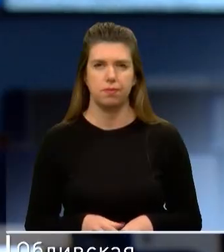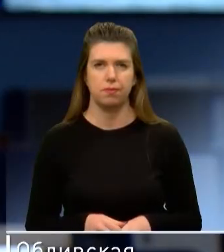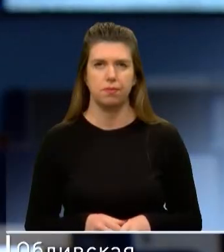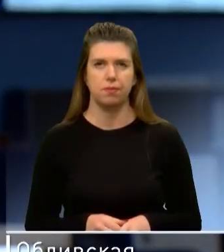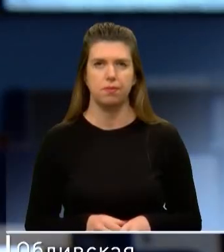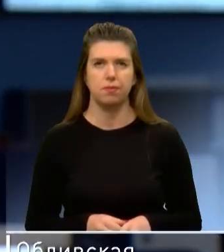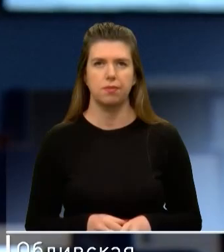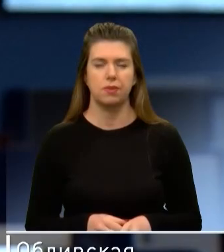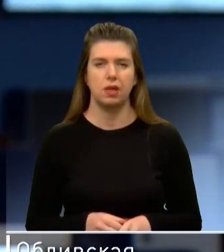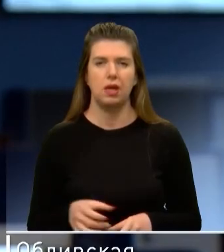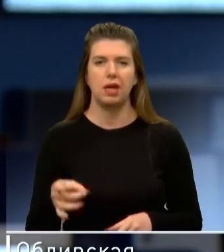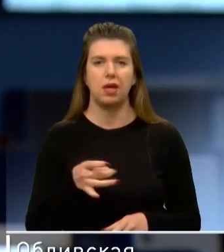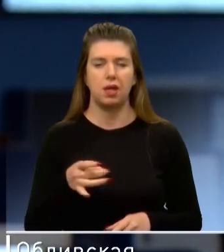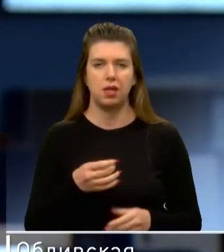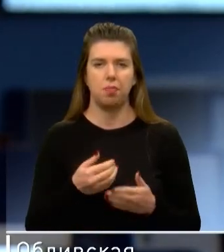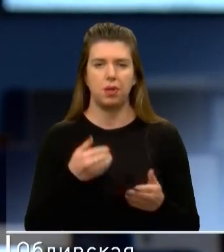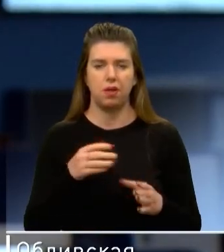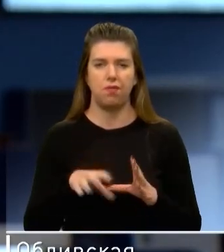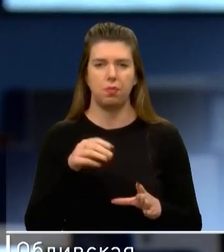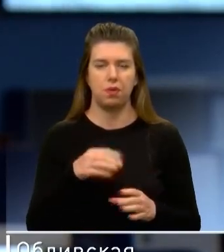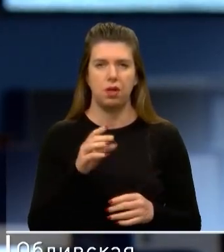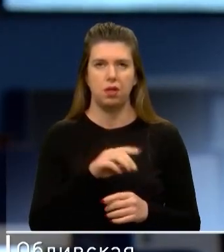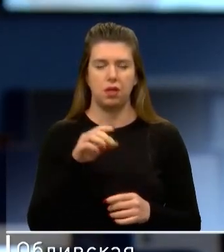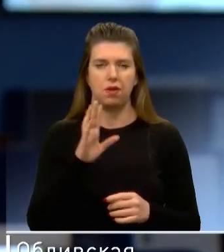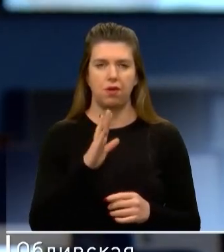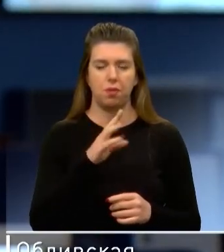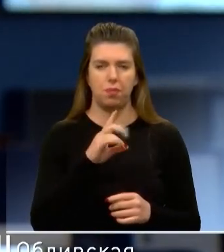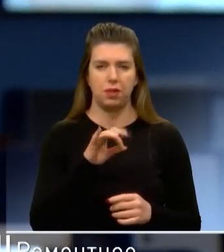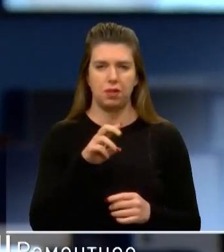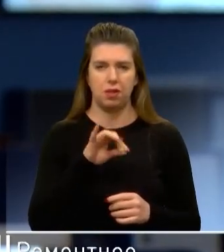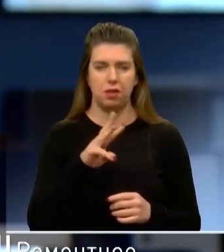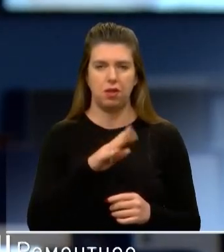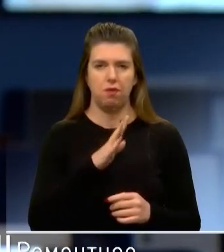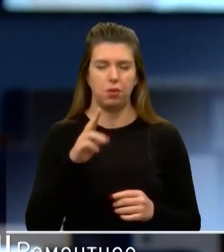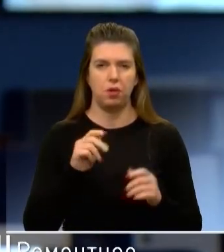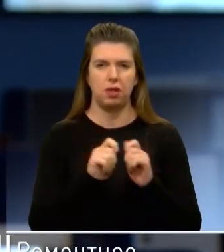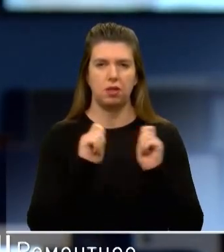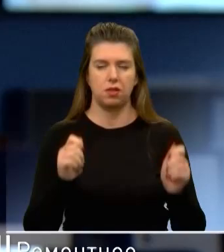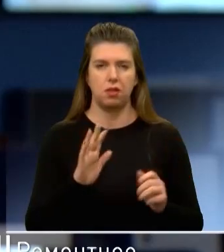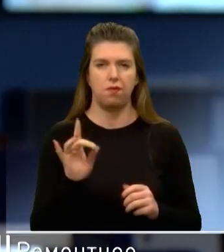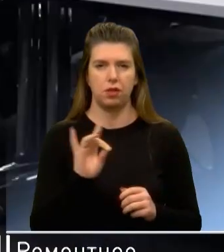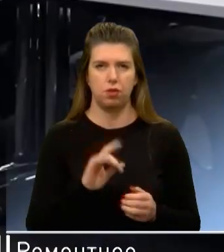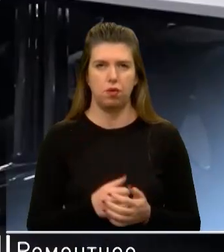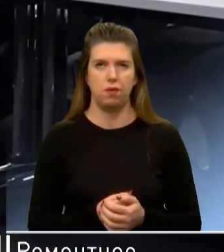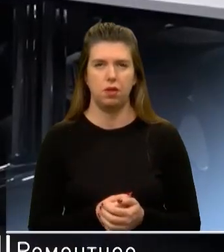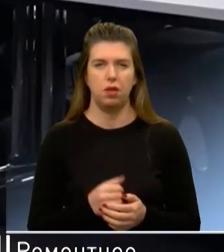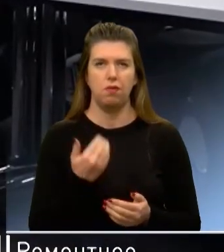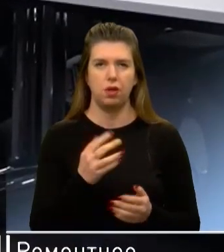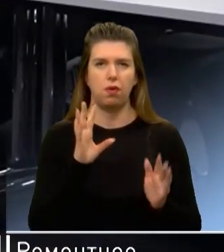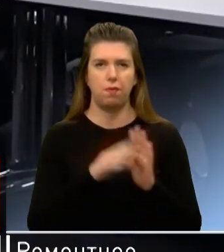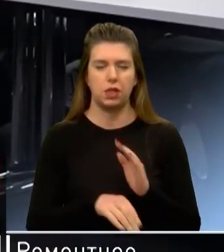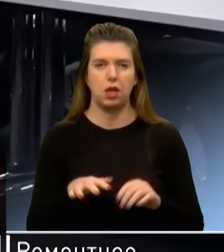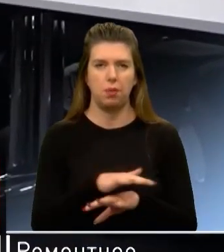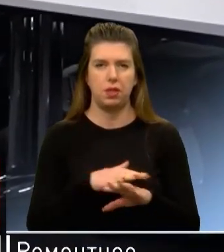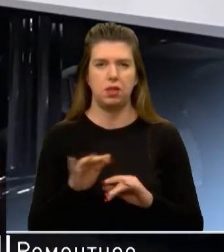Ижевска региональный предвыборный штаб кандидатов в президенты Владимира Путина открыл Ростове надону в него вошли